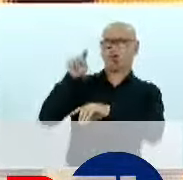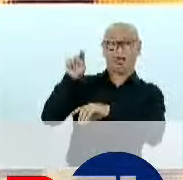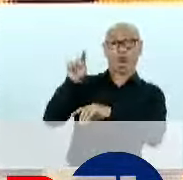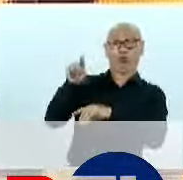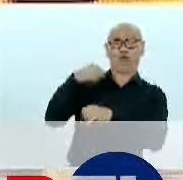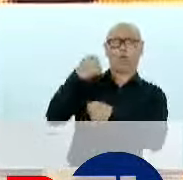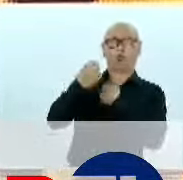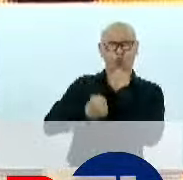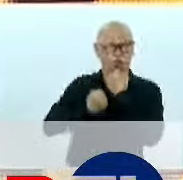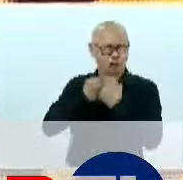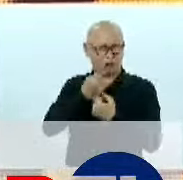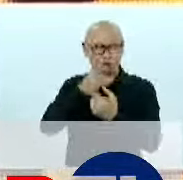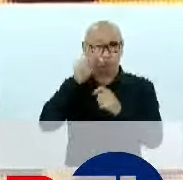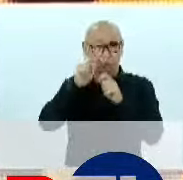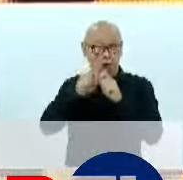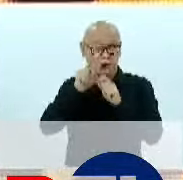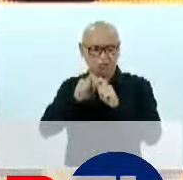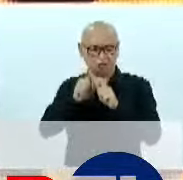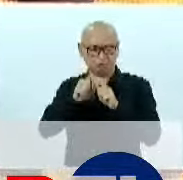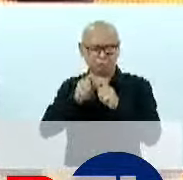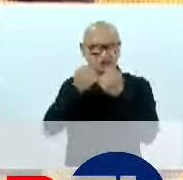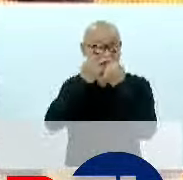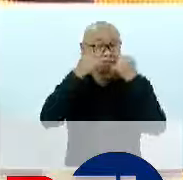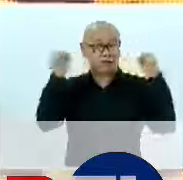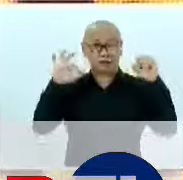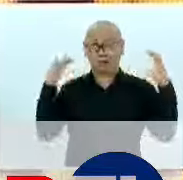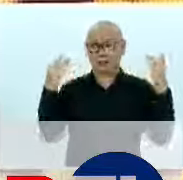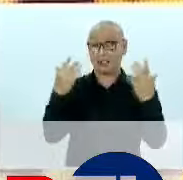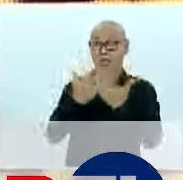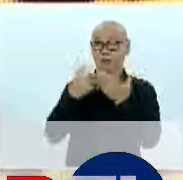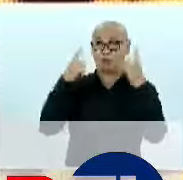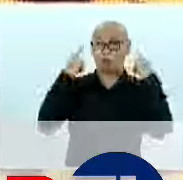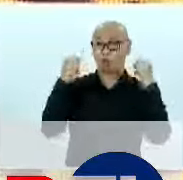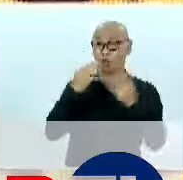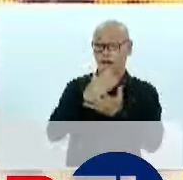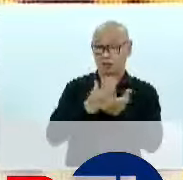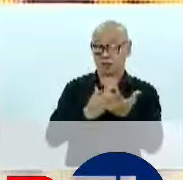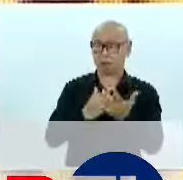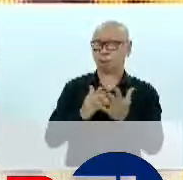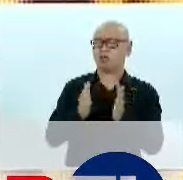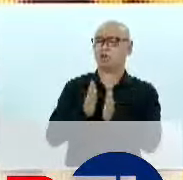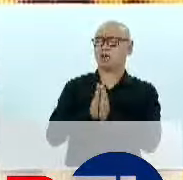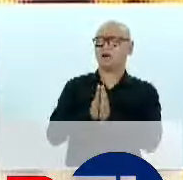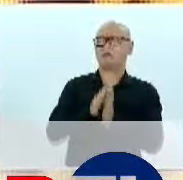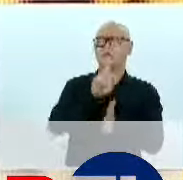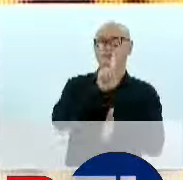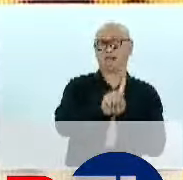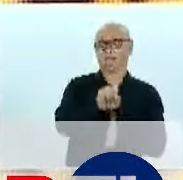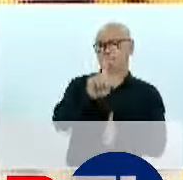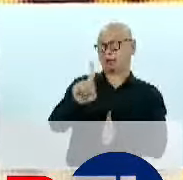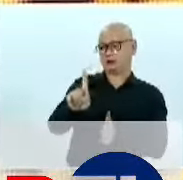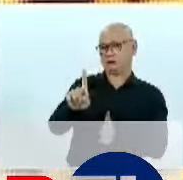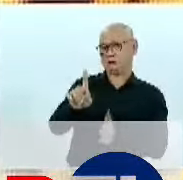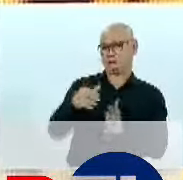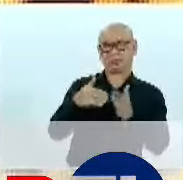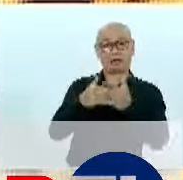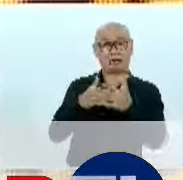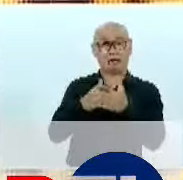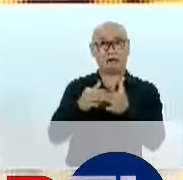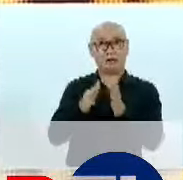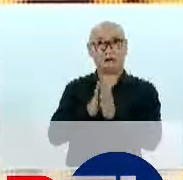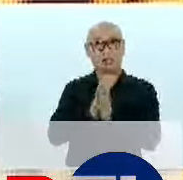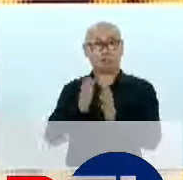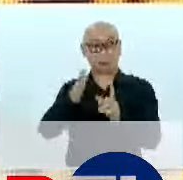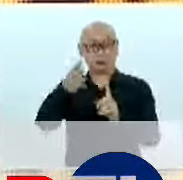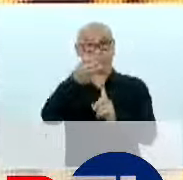berusaha untuk memperbaiki kesejahteraan masyarakat Jawa Tengah dengan masing-masing tantangan dan